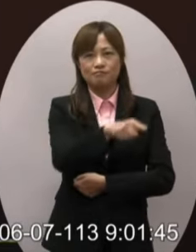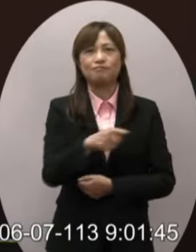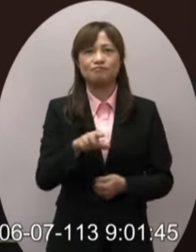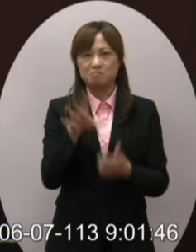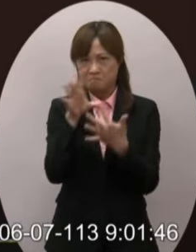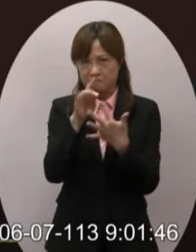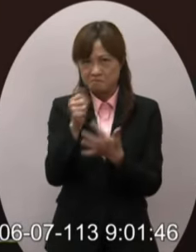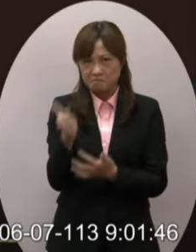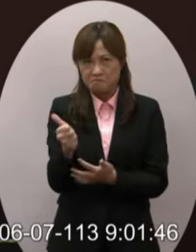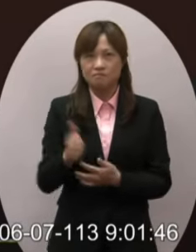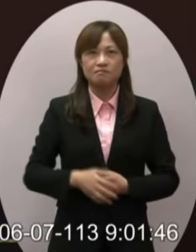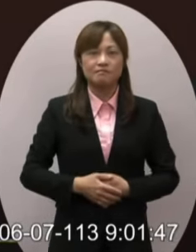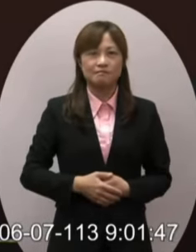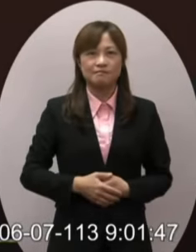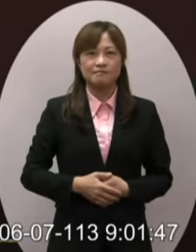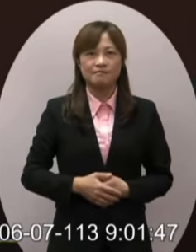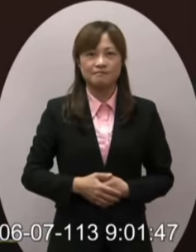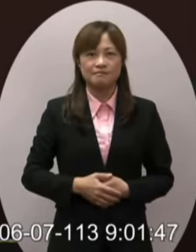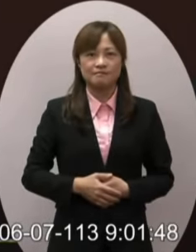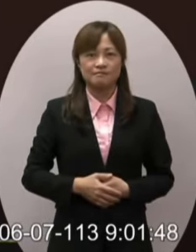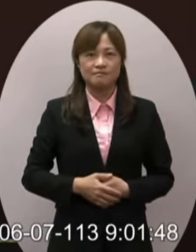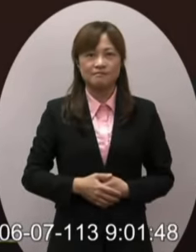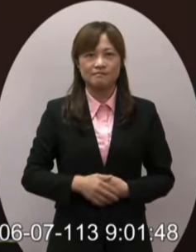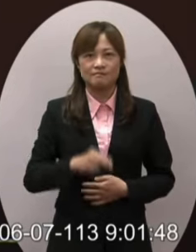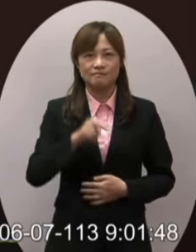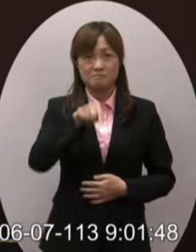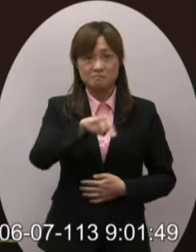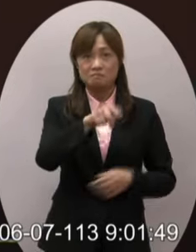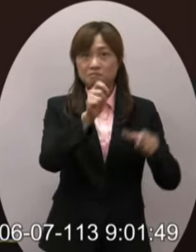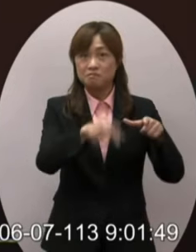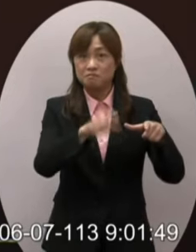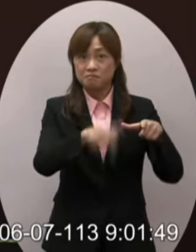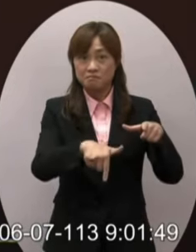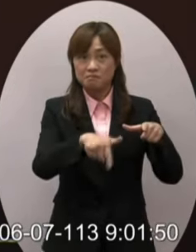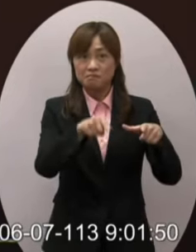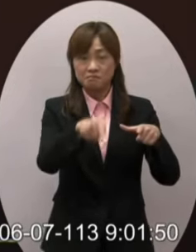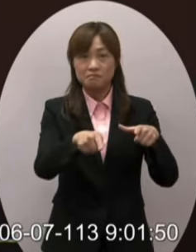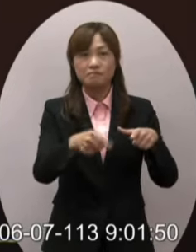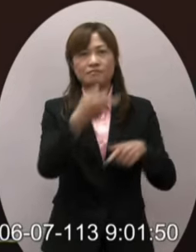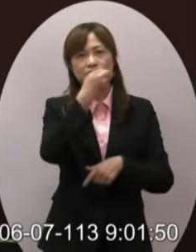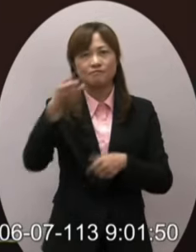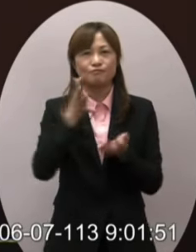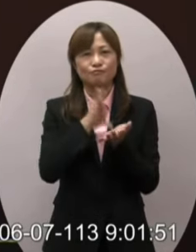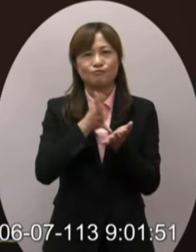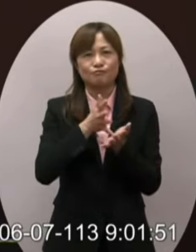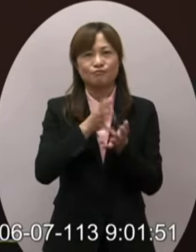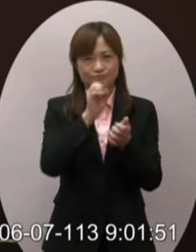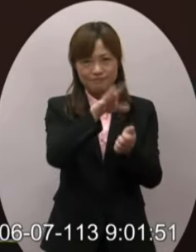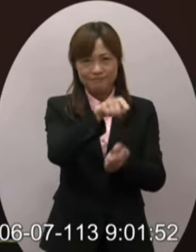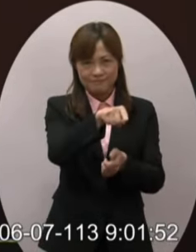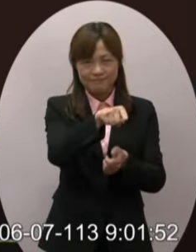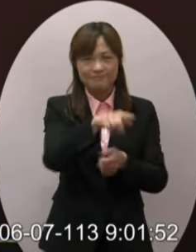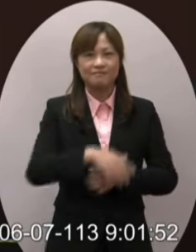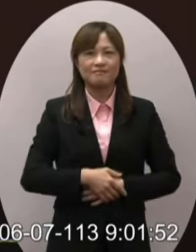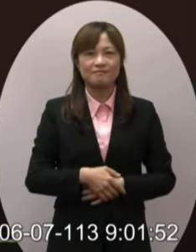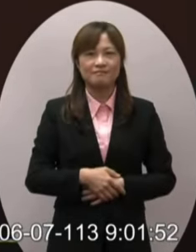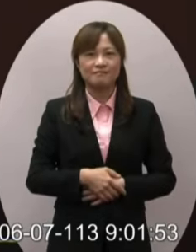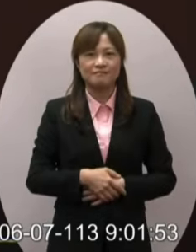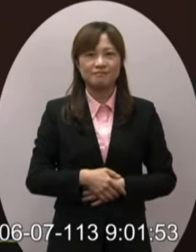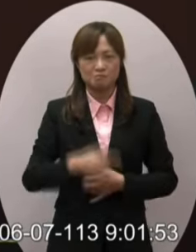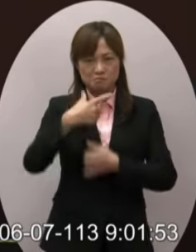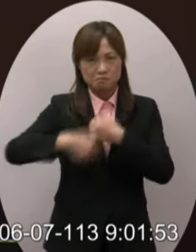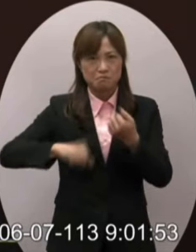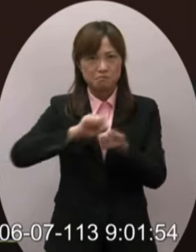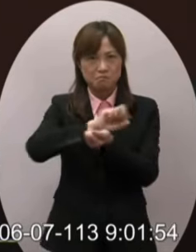佳选择。To NVIDIA CEO Jensen Huang, I am Dr. Alice Chang. I'm the congresswoman